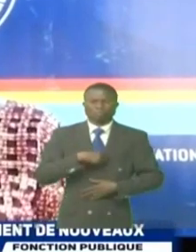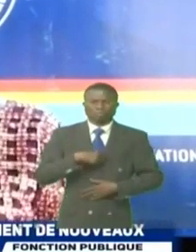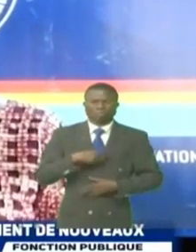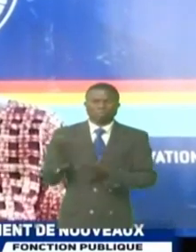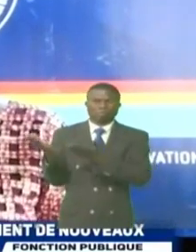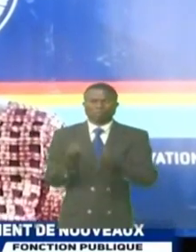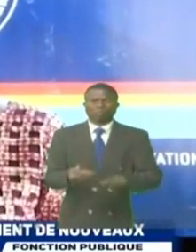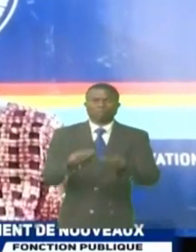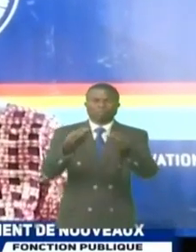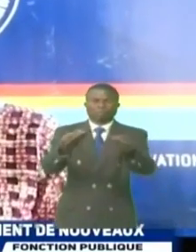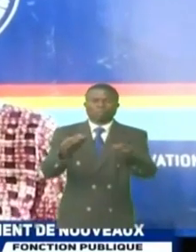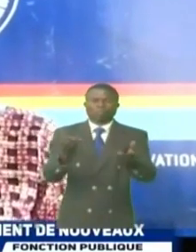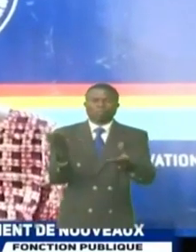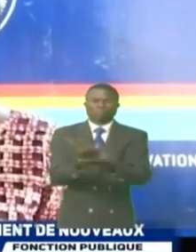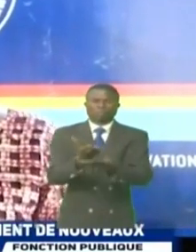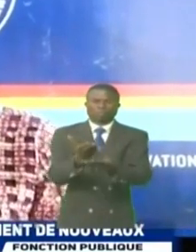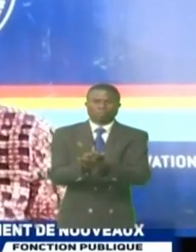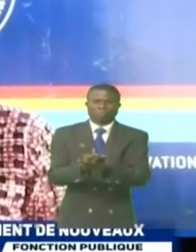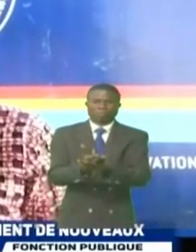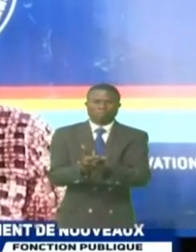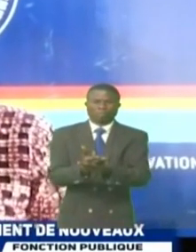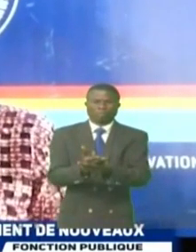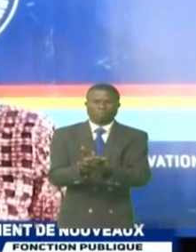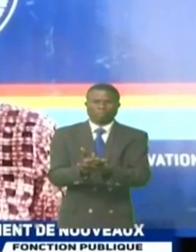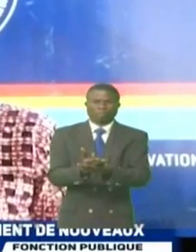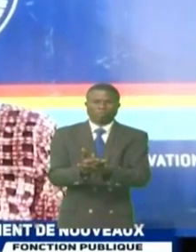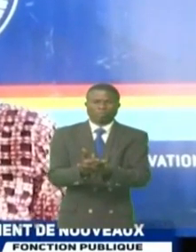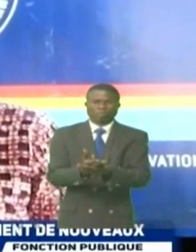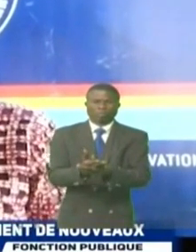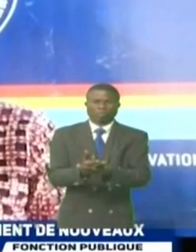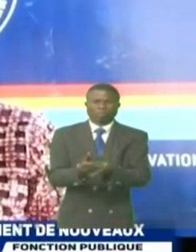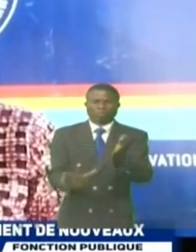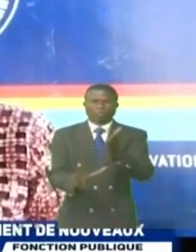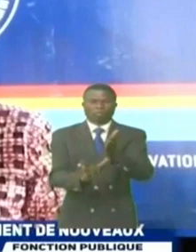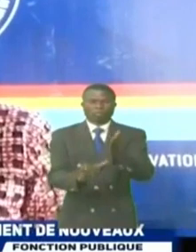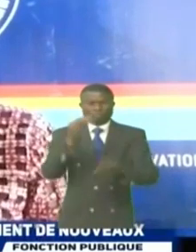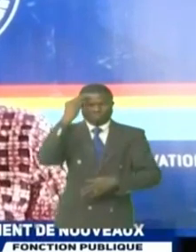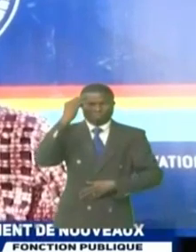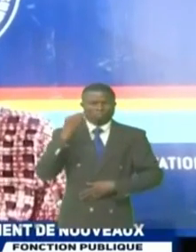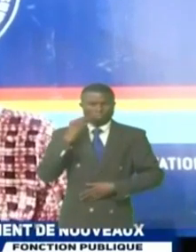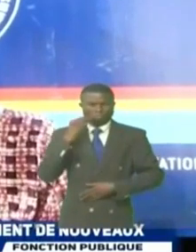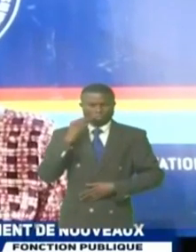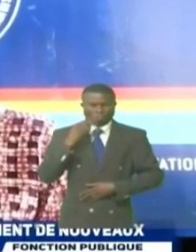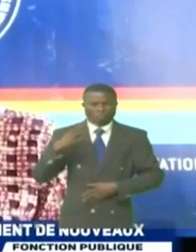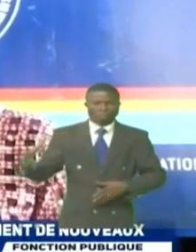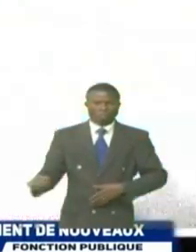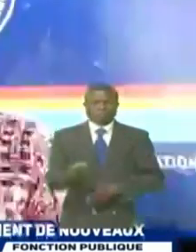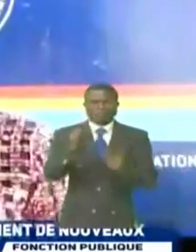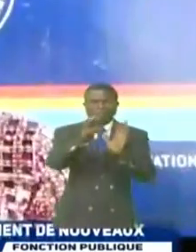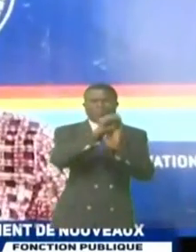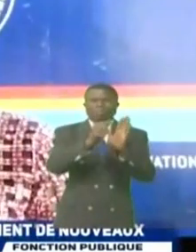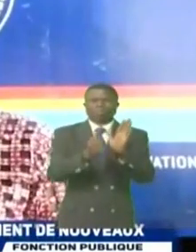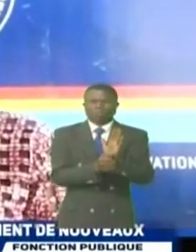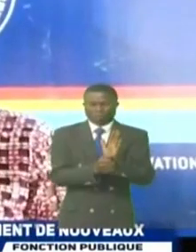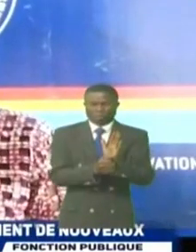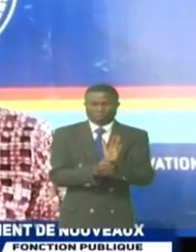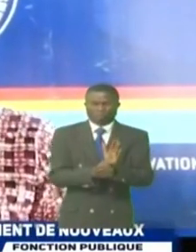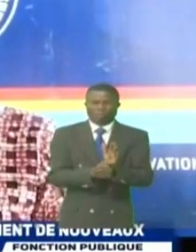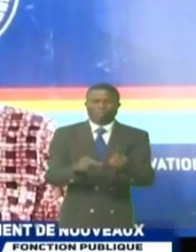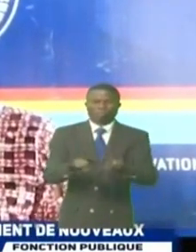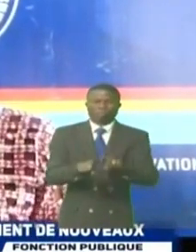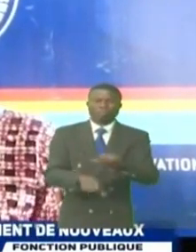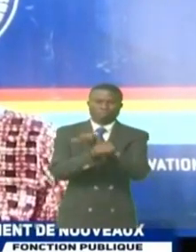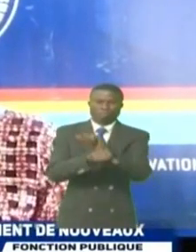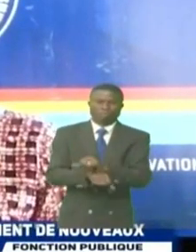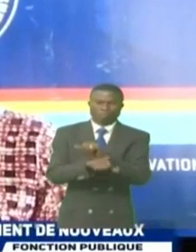venus remettre le dossier pour que le vice-premier ministre prenne les arrêtés comme de coutume,